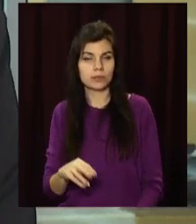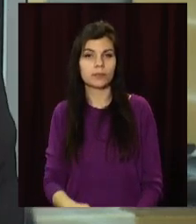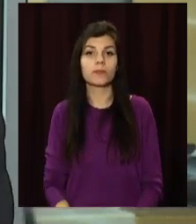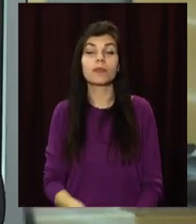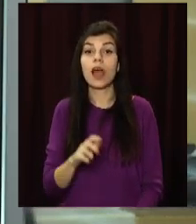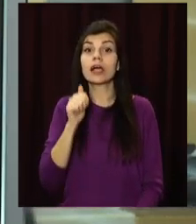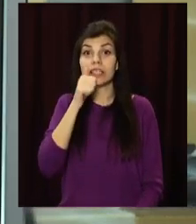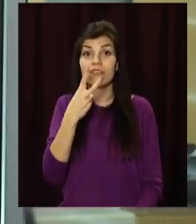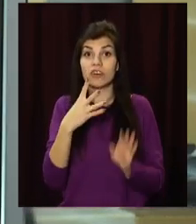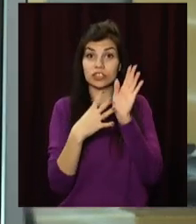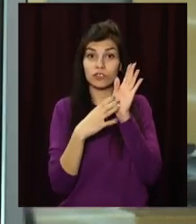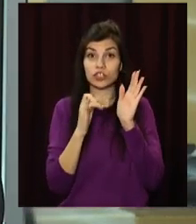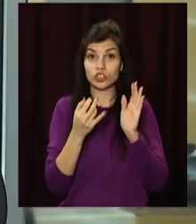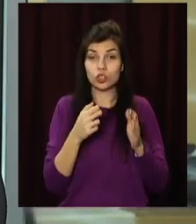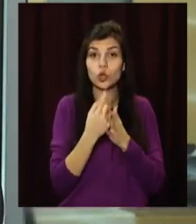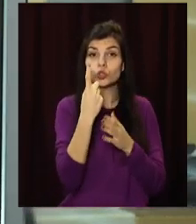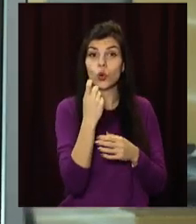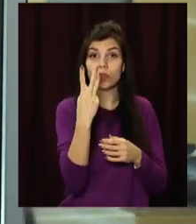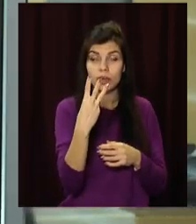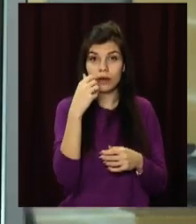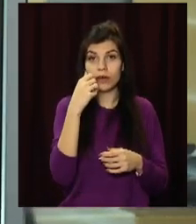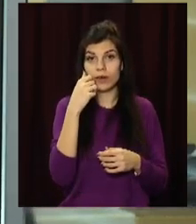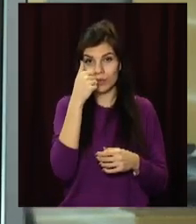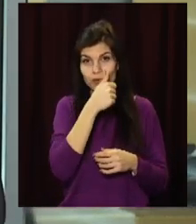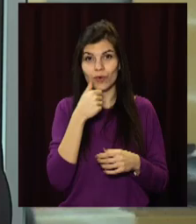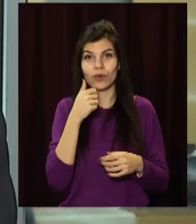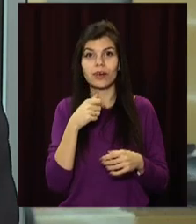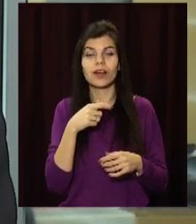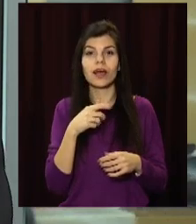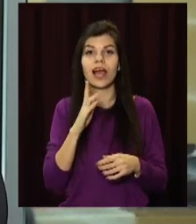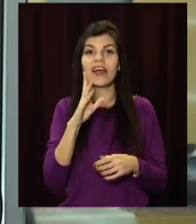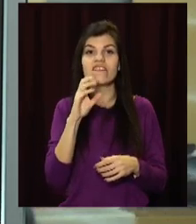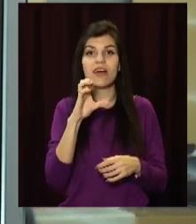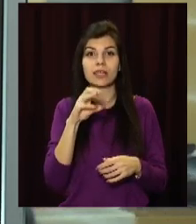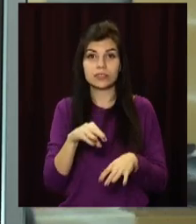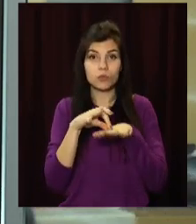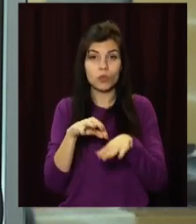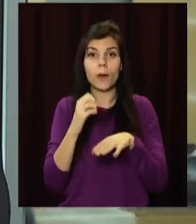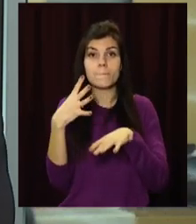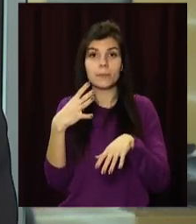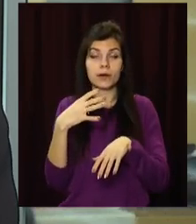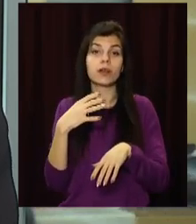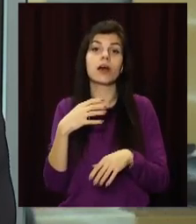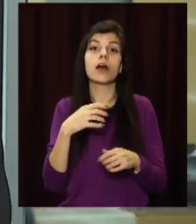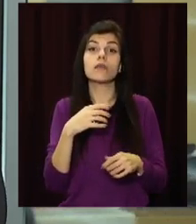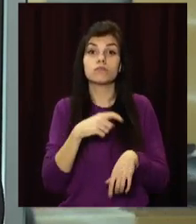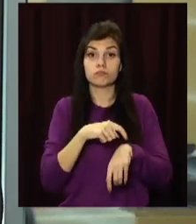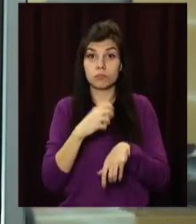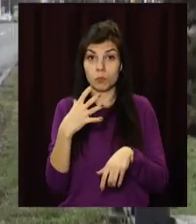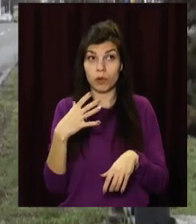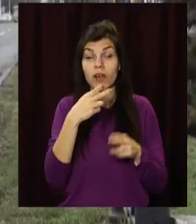символ духу, що це звитяга, і ну, на таких речах виховують взагалі